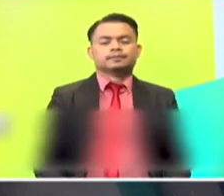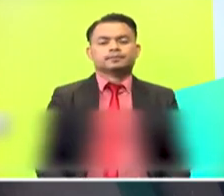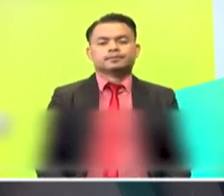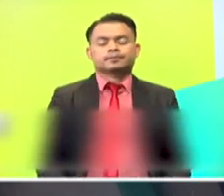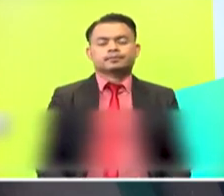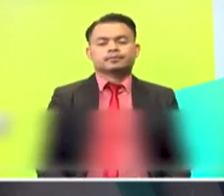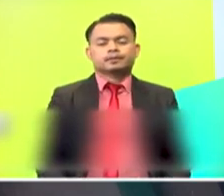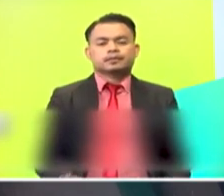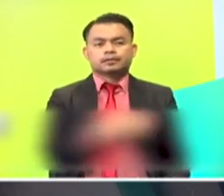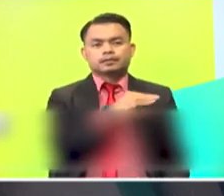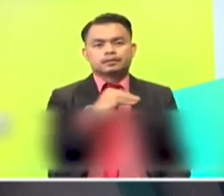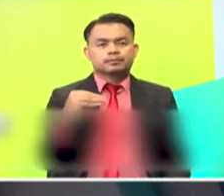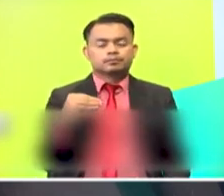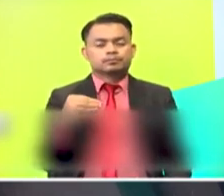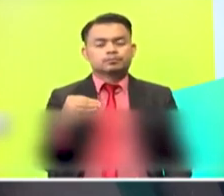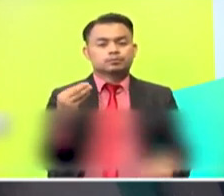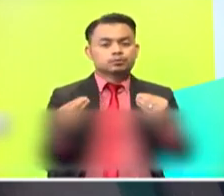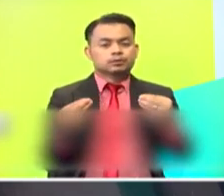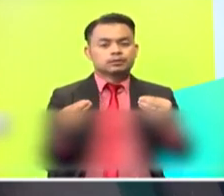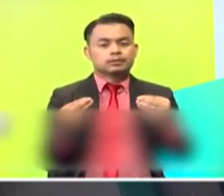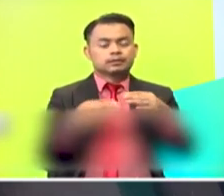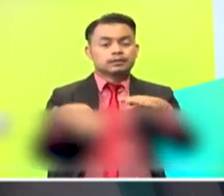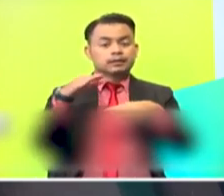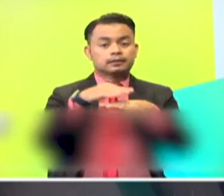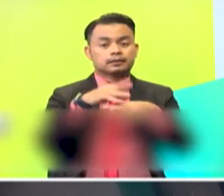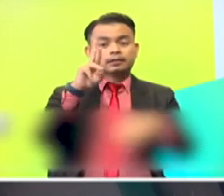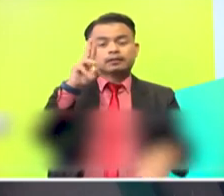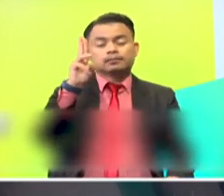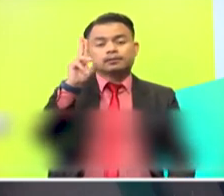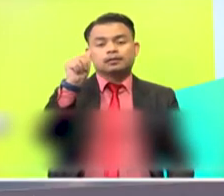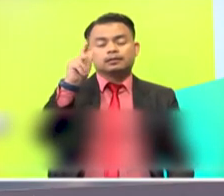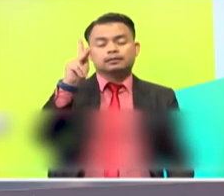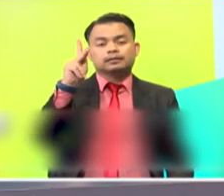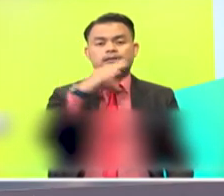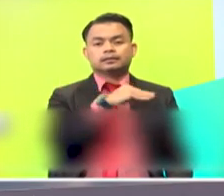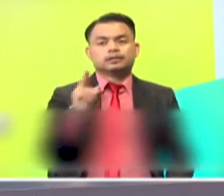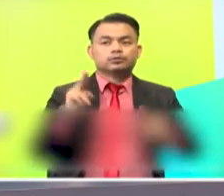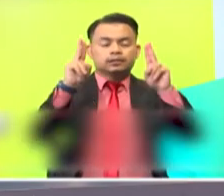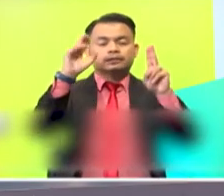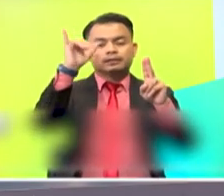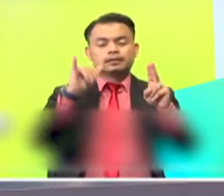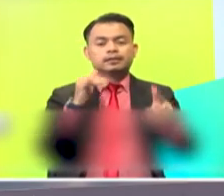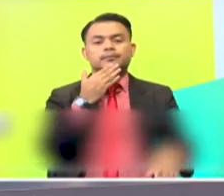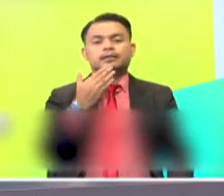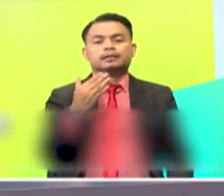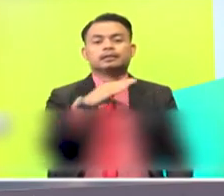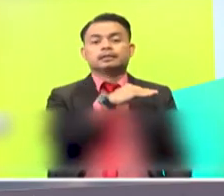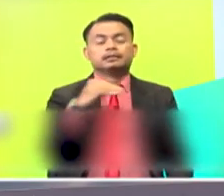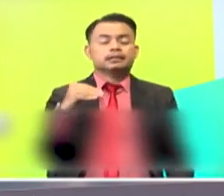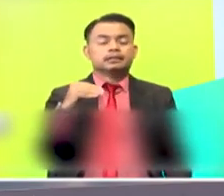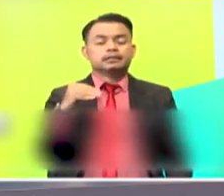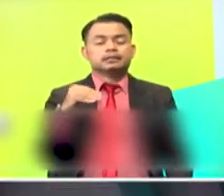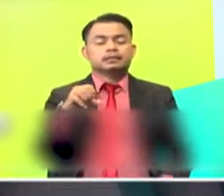Adira tapi mempunyai pengudaraan yang baik dan sebelahnya tempat yang gelap jadi tak